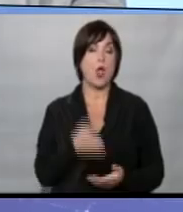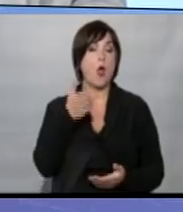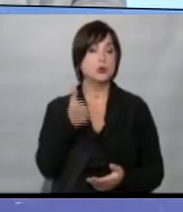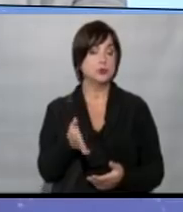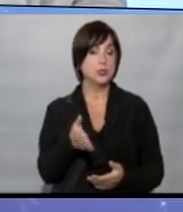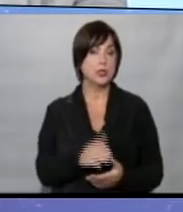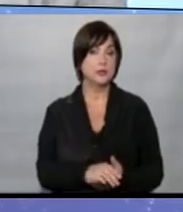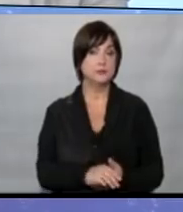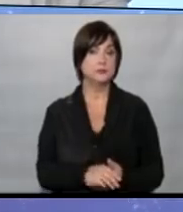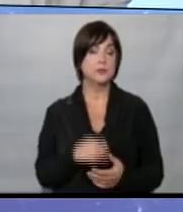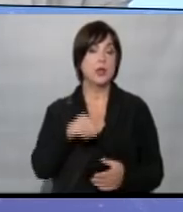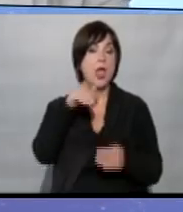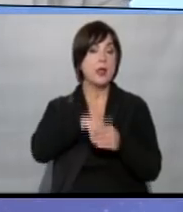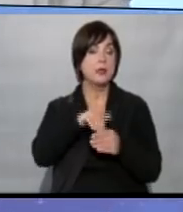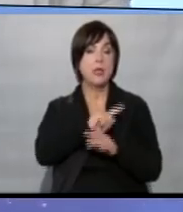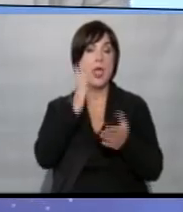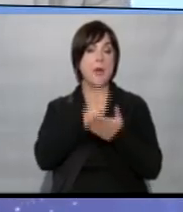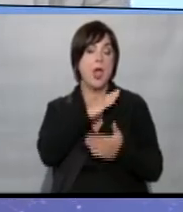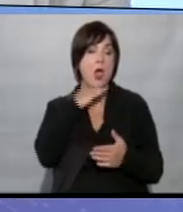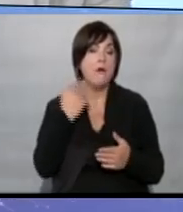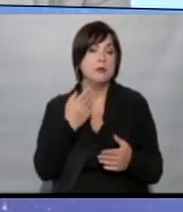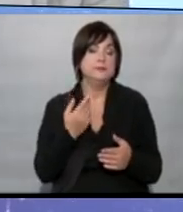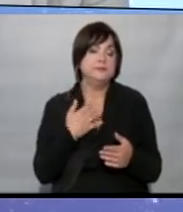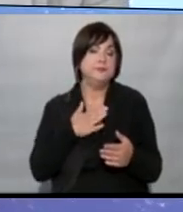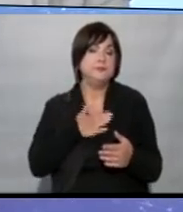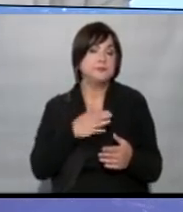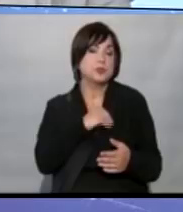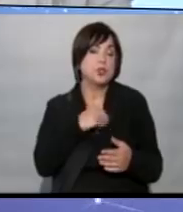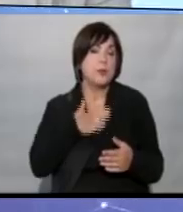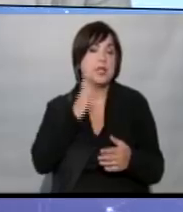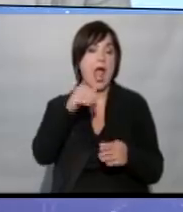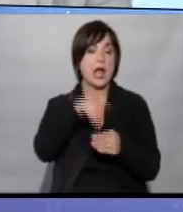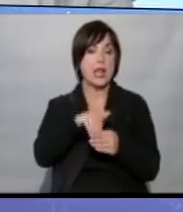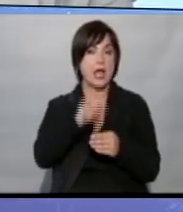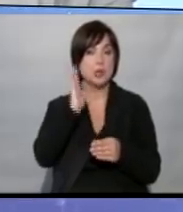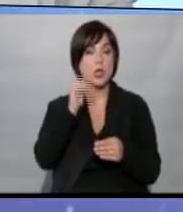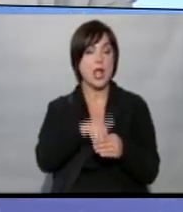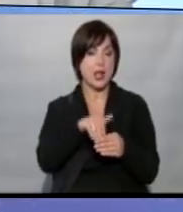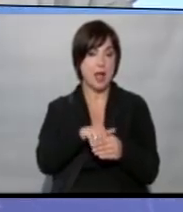дека гласачкото тело не беше доволно мотивирано да излезе да гласа.